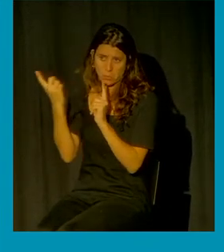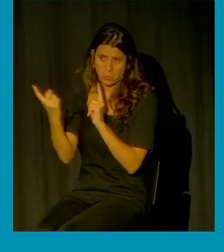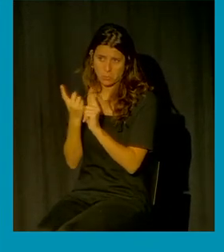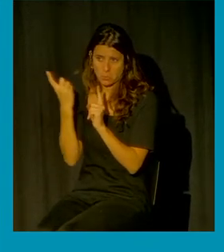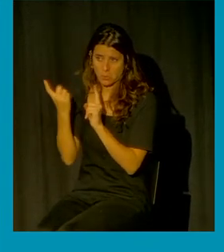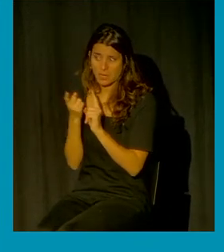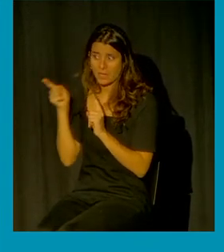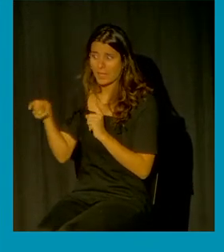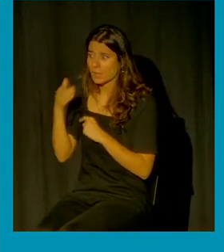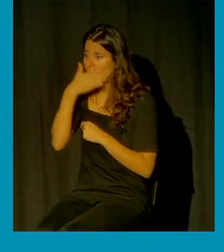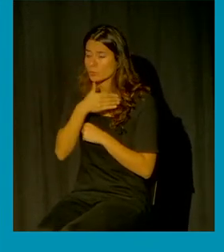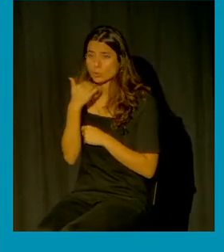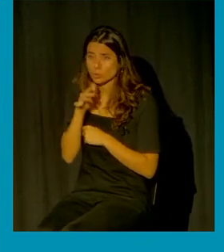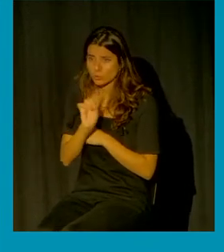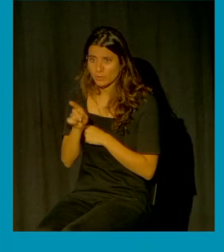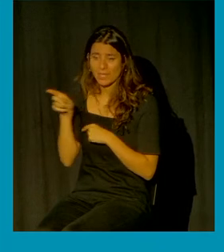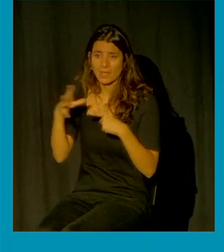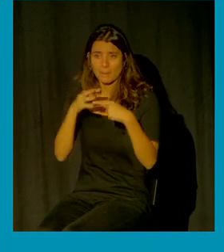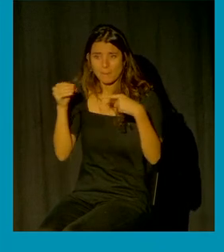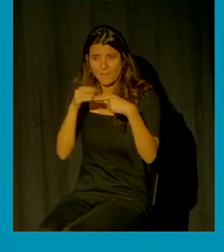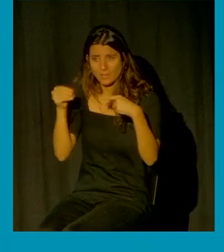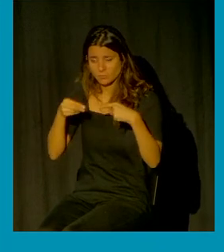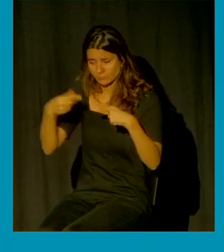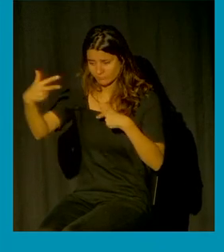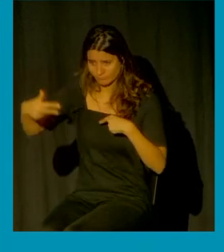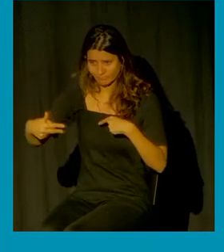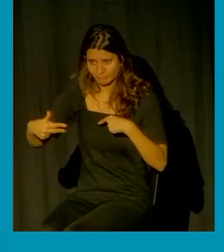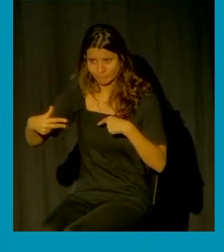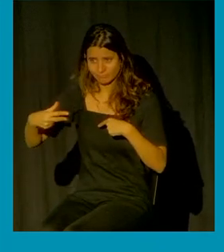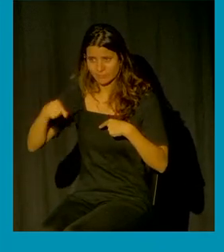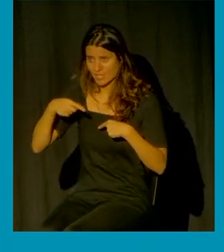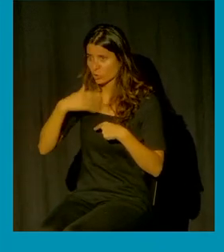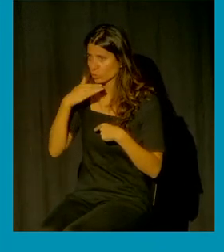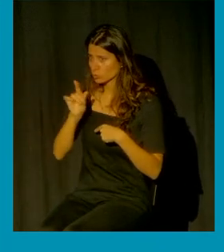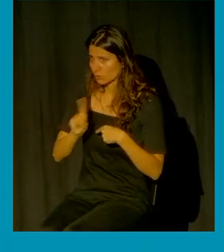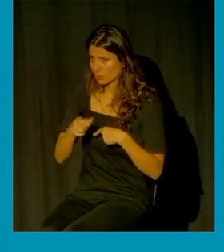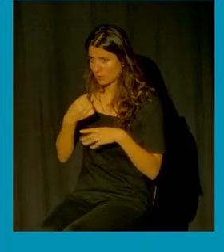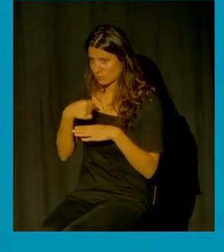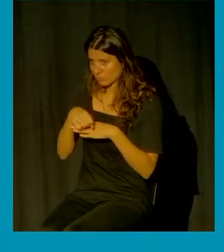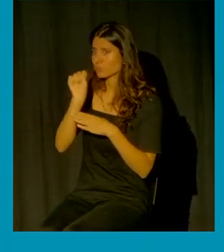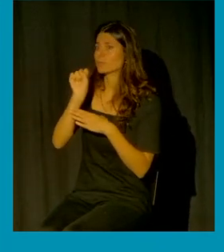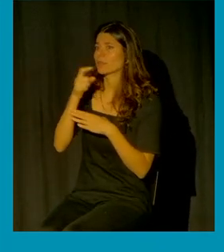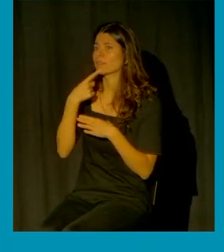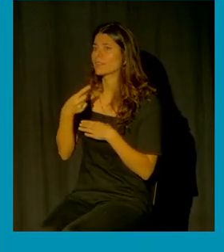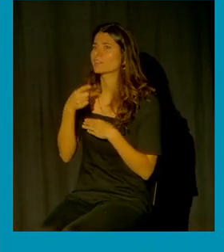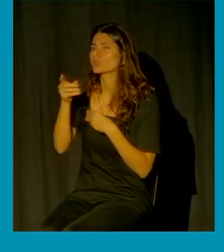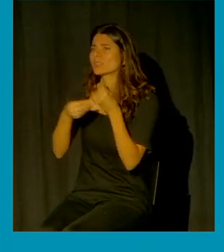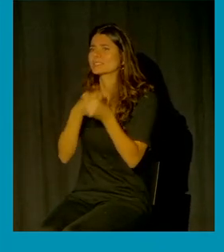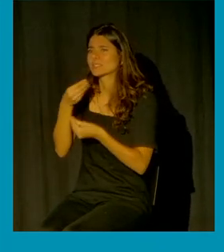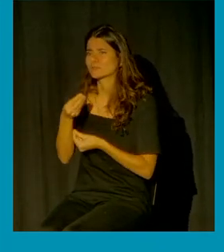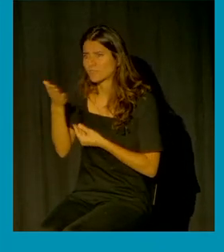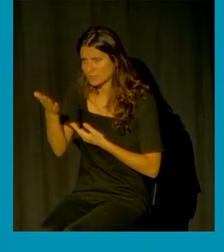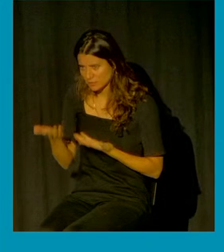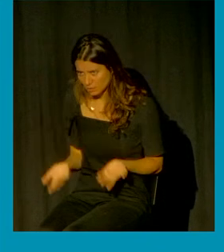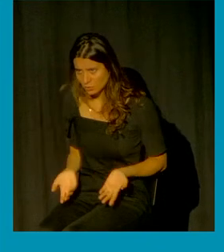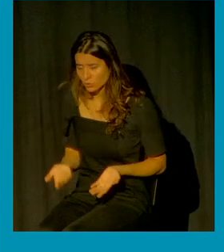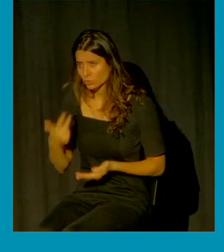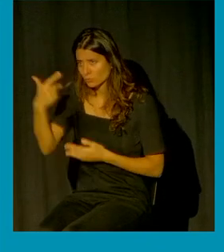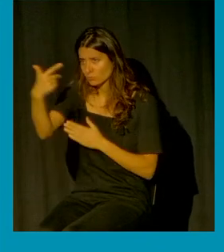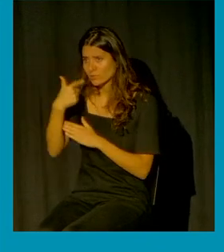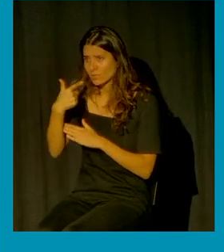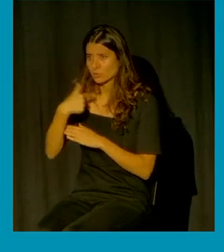practicant una fal·lació la va gravar ella se'n va donar compte i va aixecar el cap i va dir mai què estàs facendo què estàs fent m'estàs gravant sense